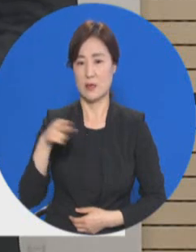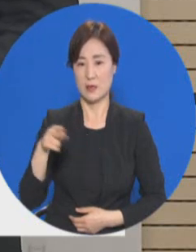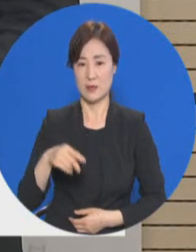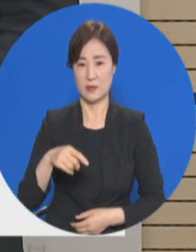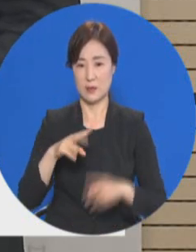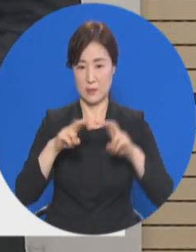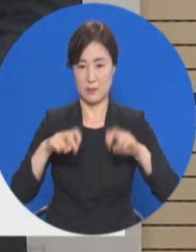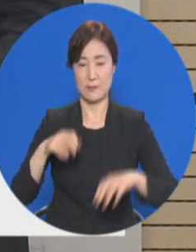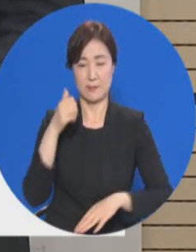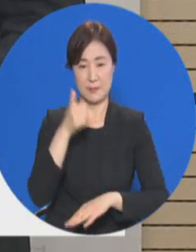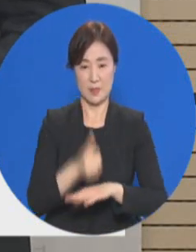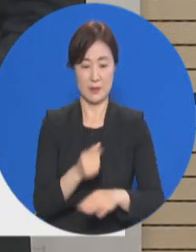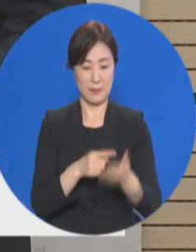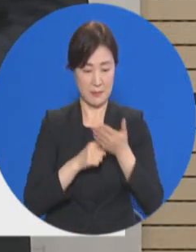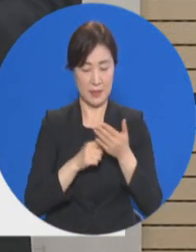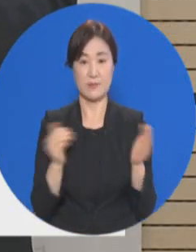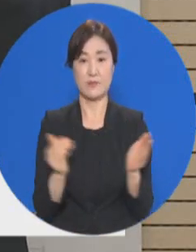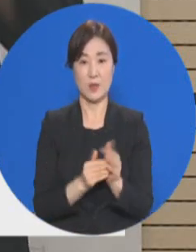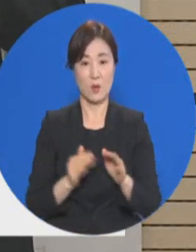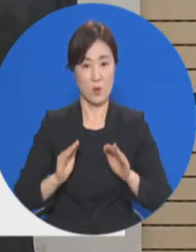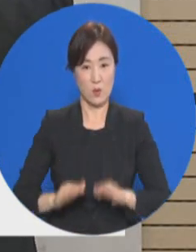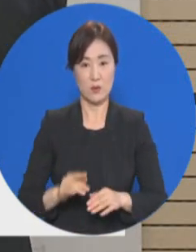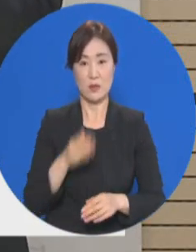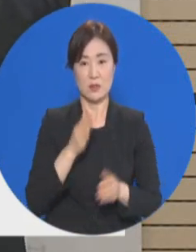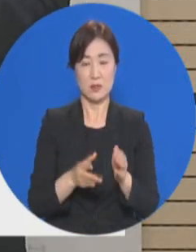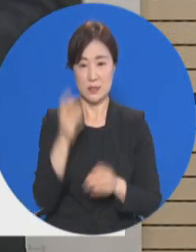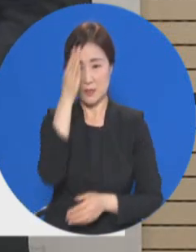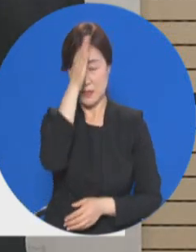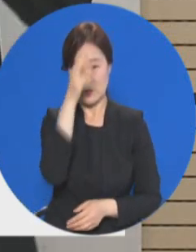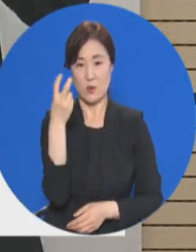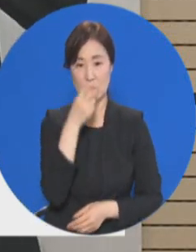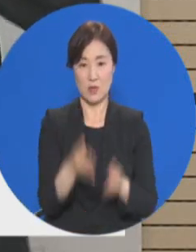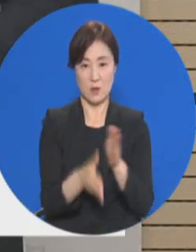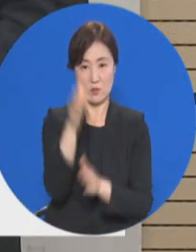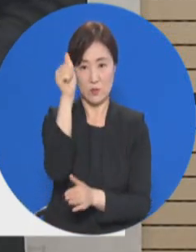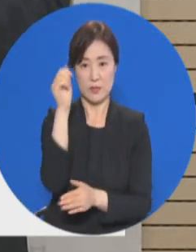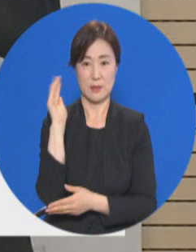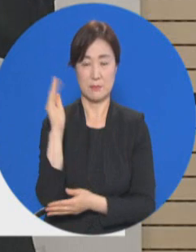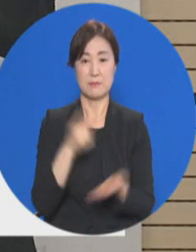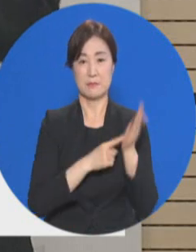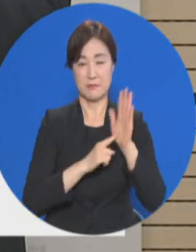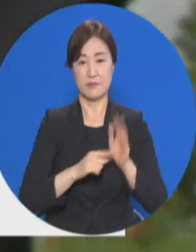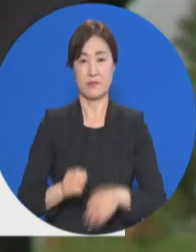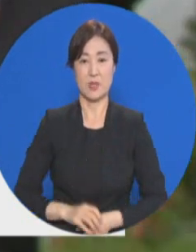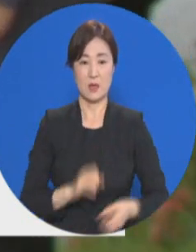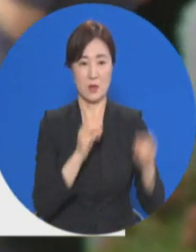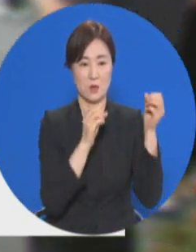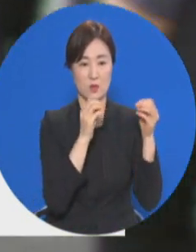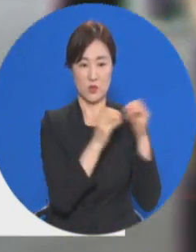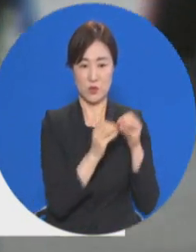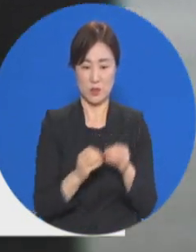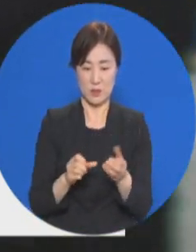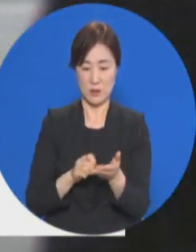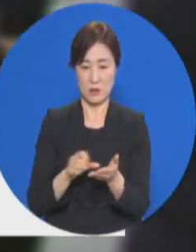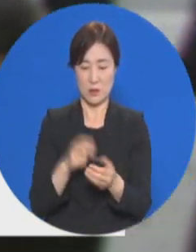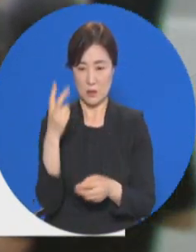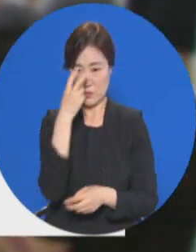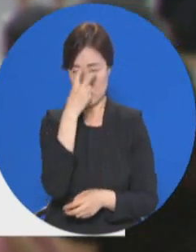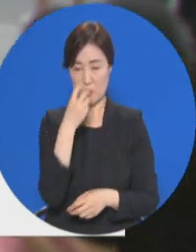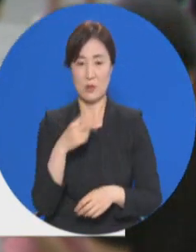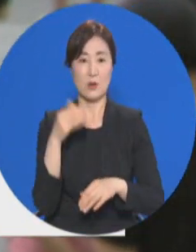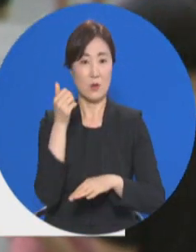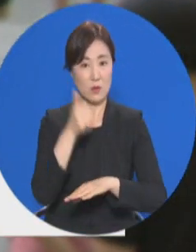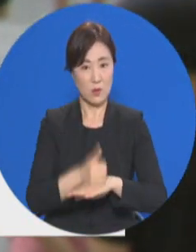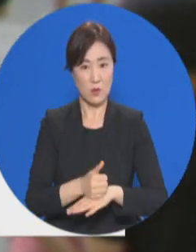정은경 질병관리본부장은 정례 브리핑에서 확진자에서 검출한 코로나 바이러스의 유전자 염기 서열을 분석한 결과